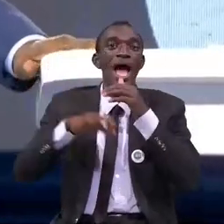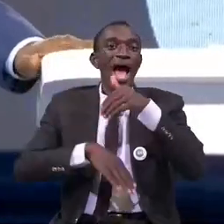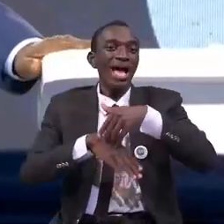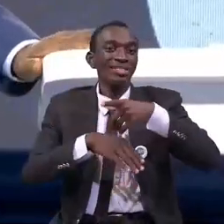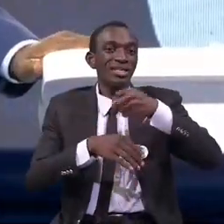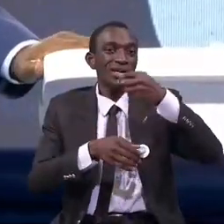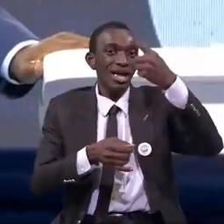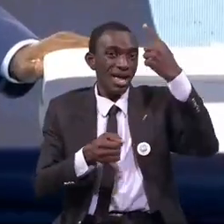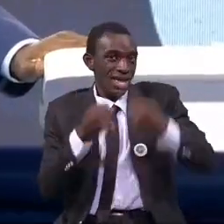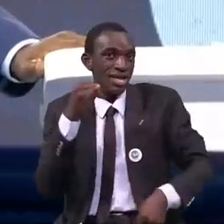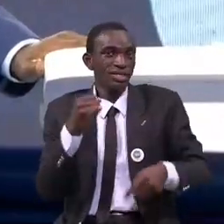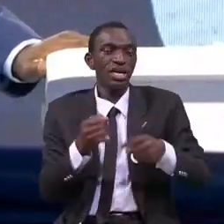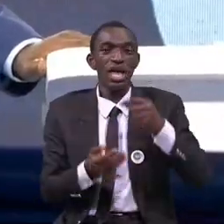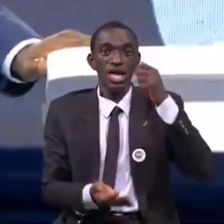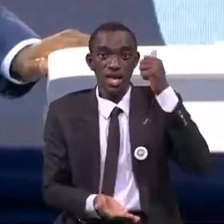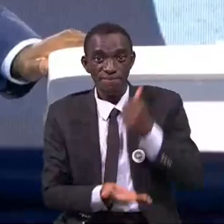fin du Der